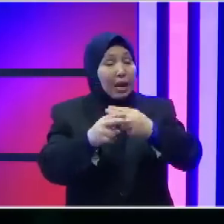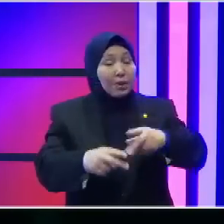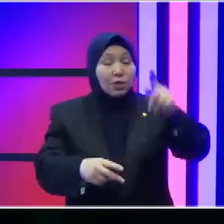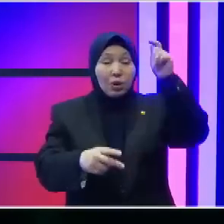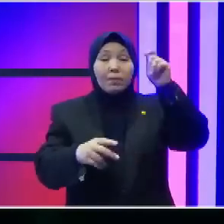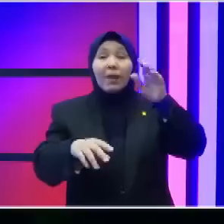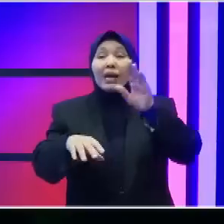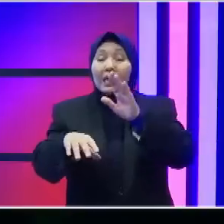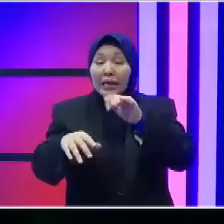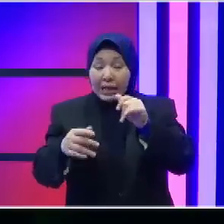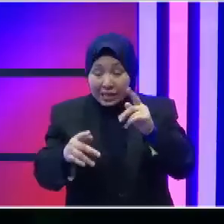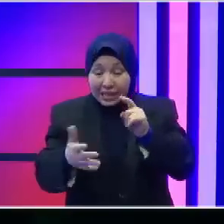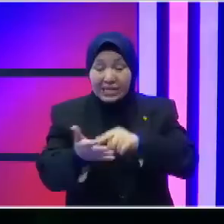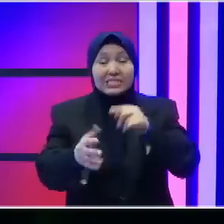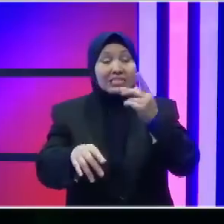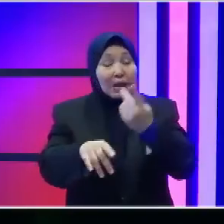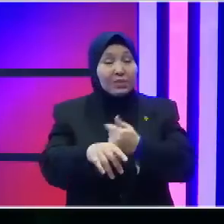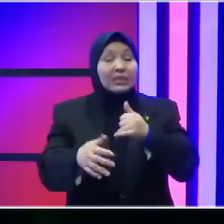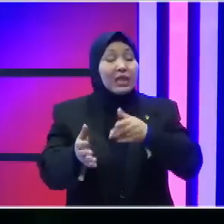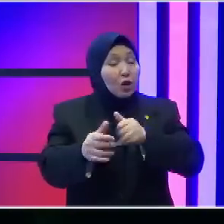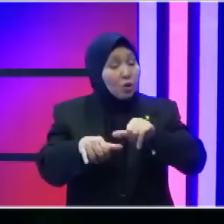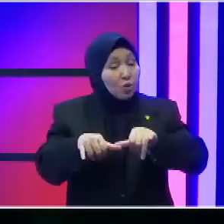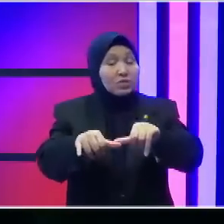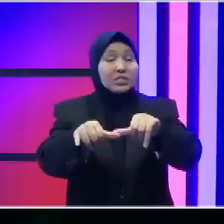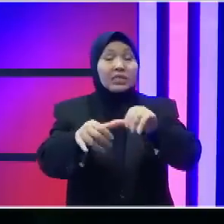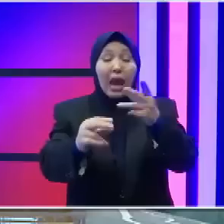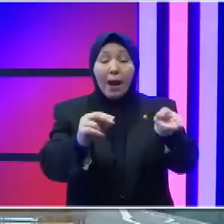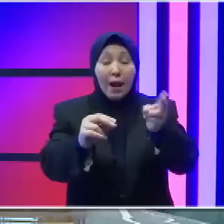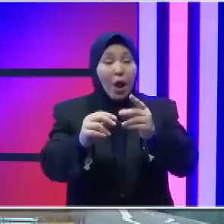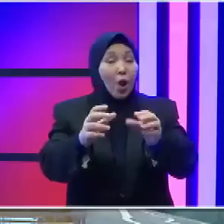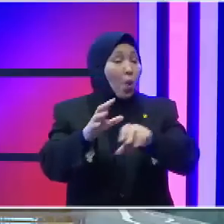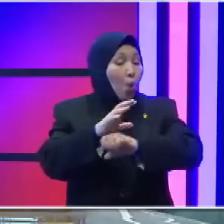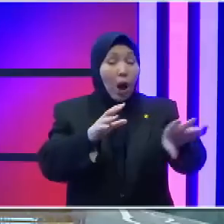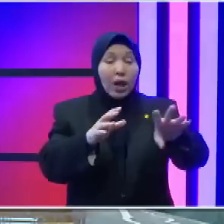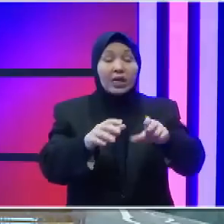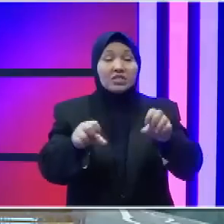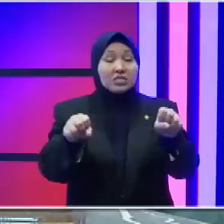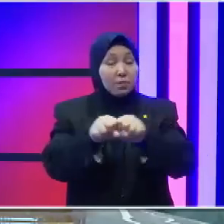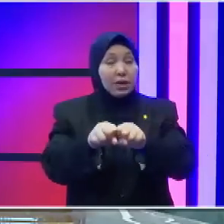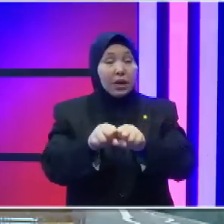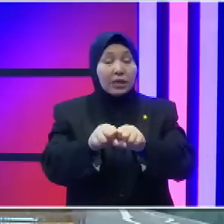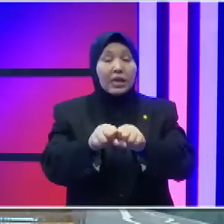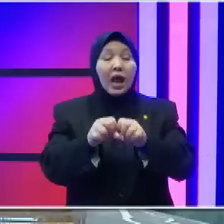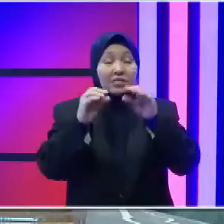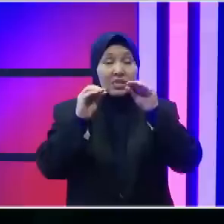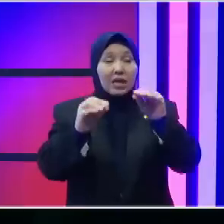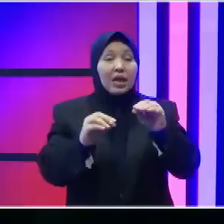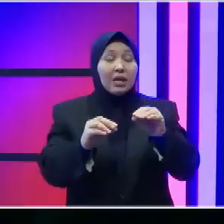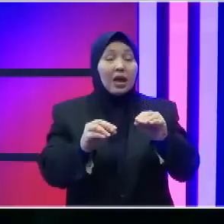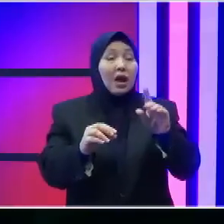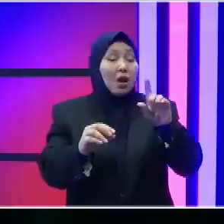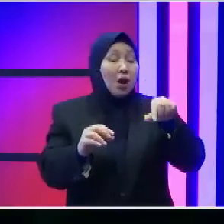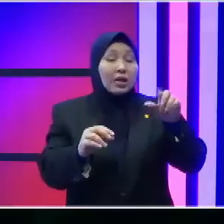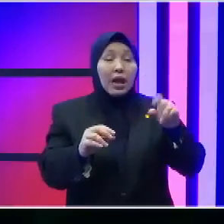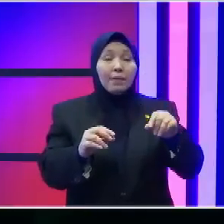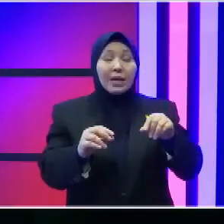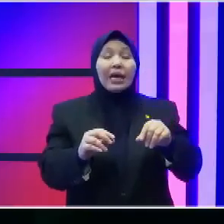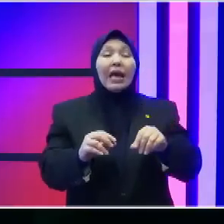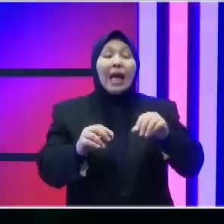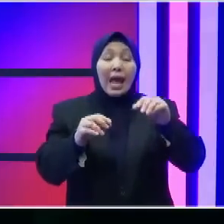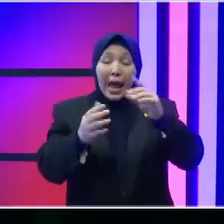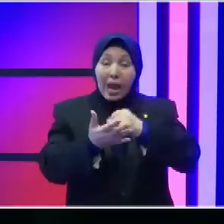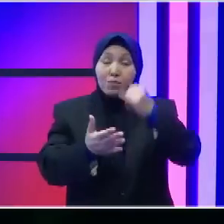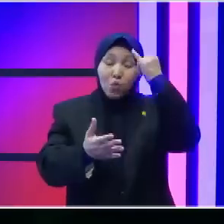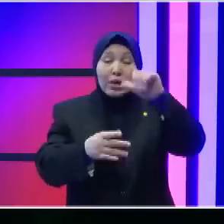tanggal selipar Ustaz. Di sana terus belajar ilmu, tapi di sini diajarkan adab. Jadi ilmu dan adab ini